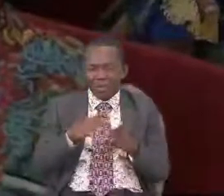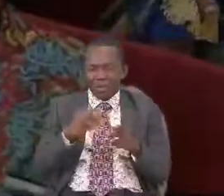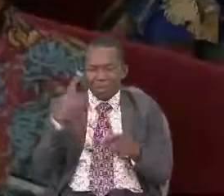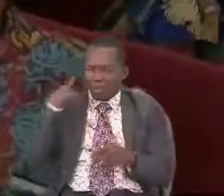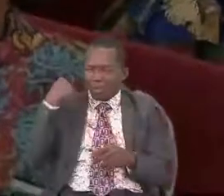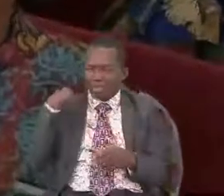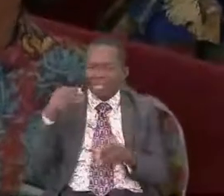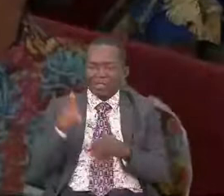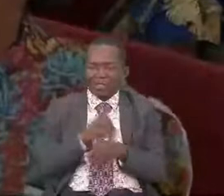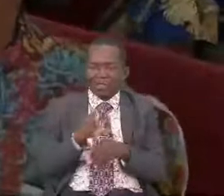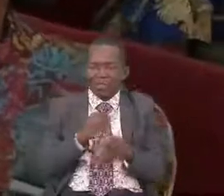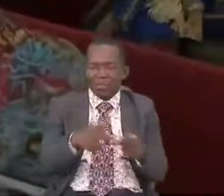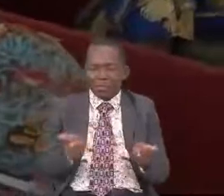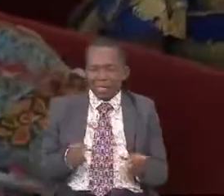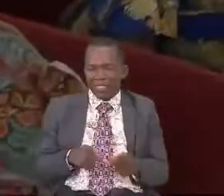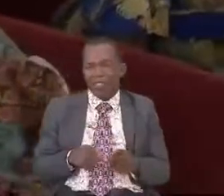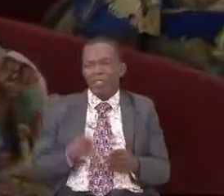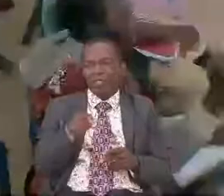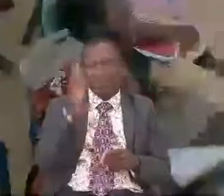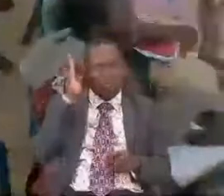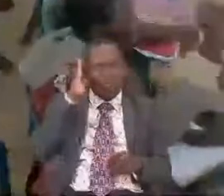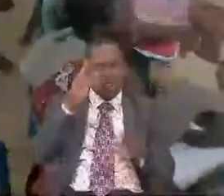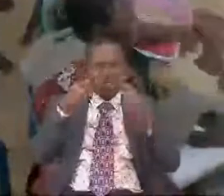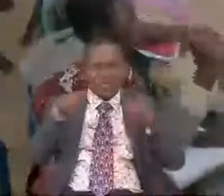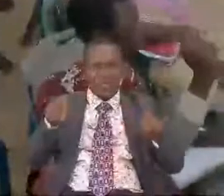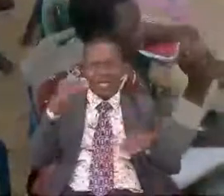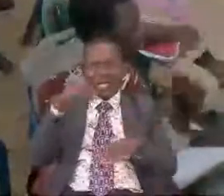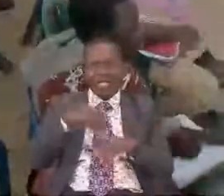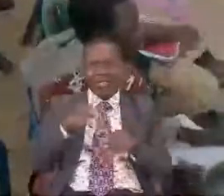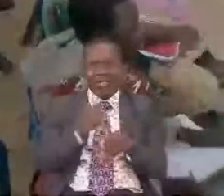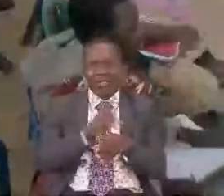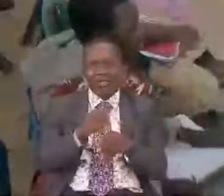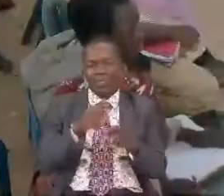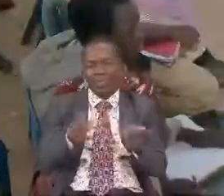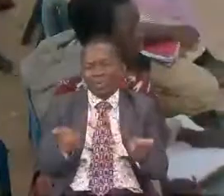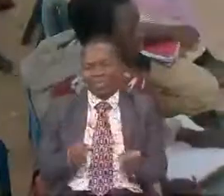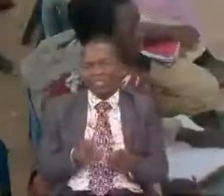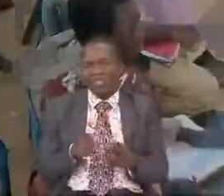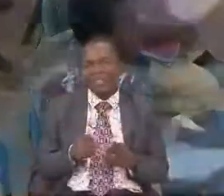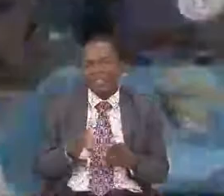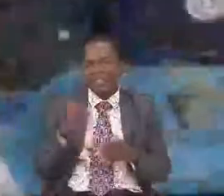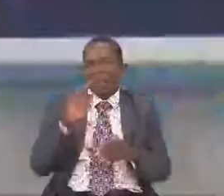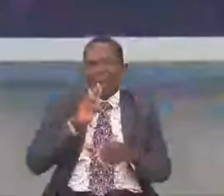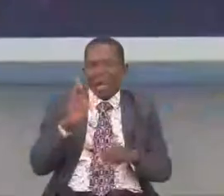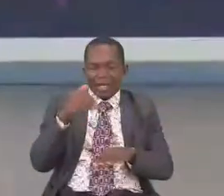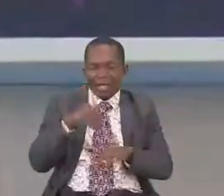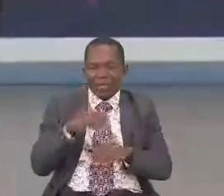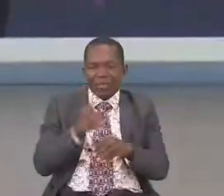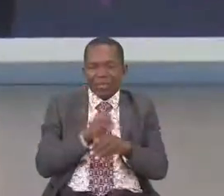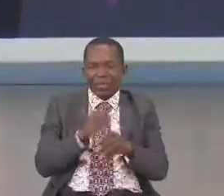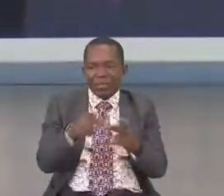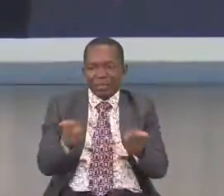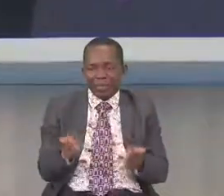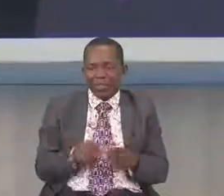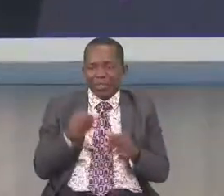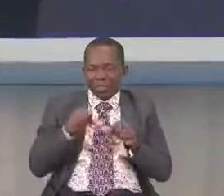Tu réussiras à ton poste. Tu es là aujourd'hui, à ton poste. Tu vas continuer à vivre.